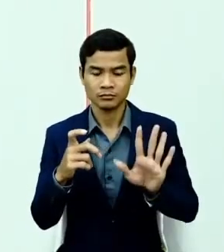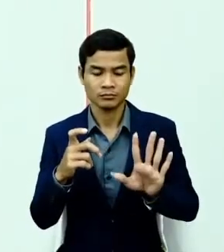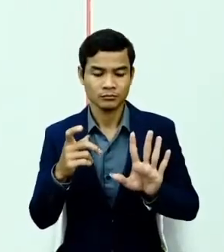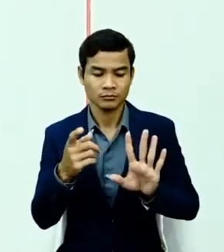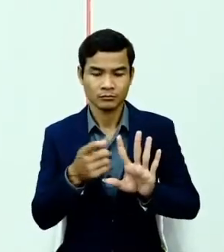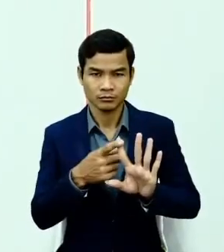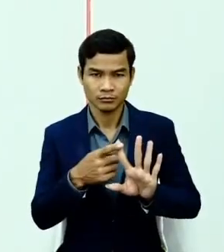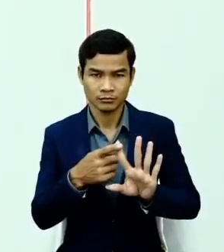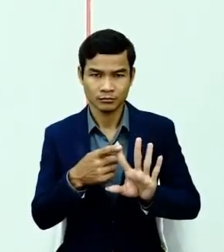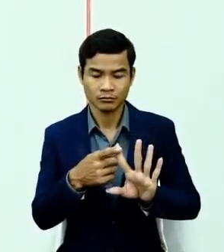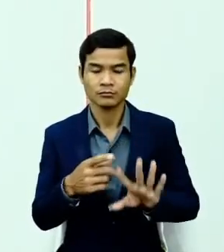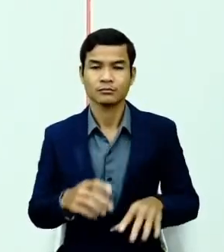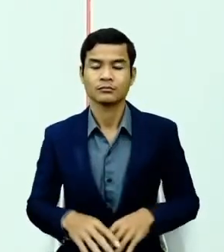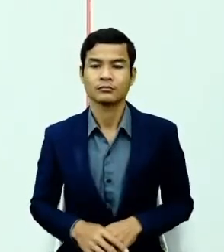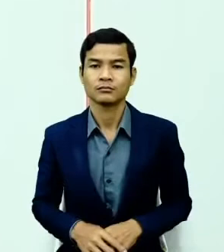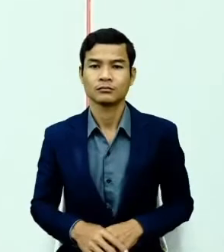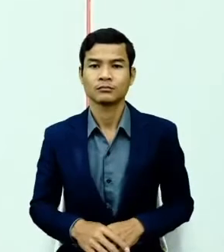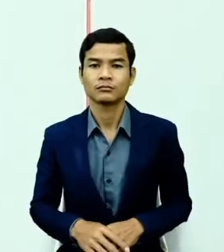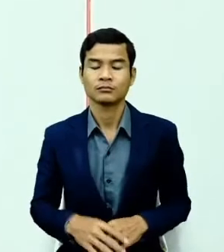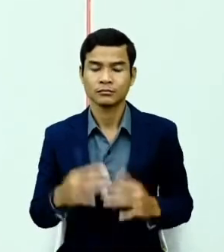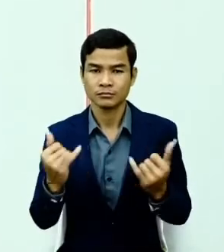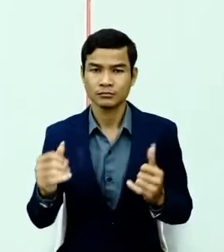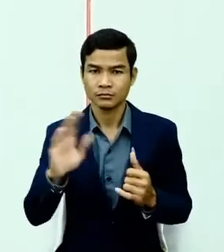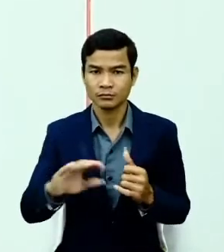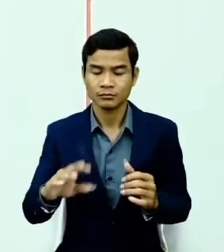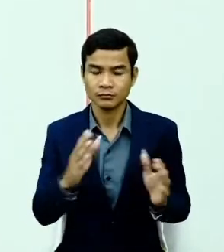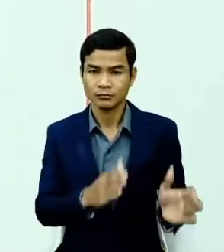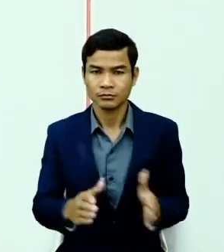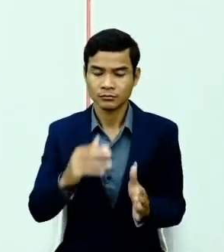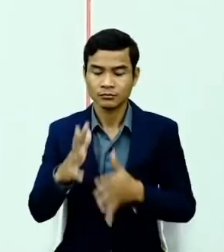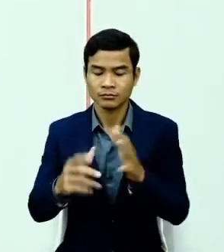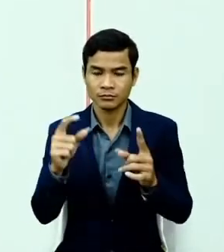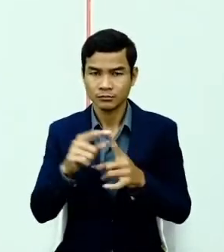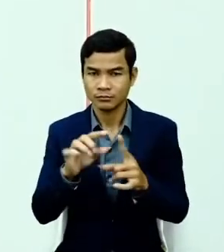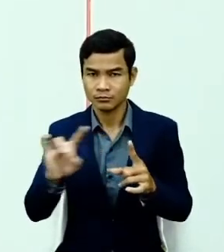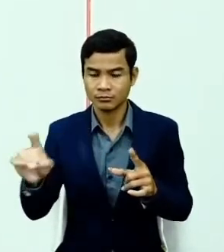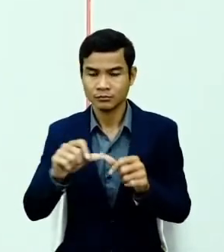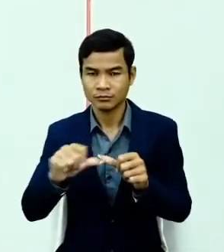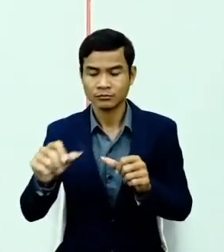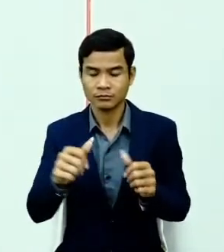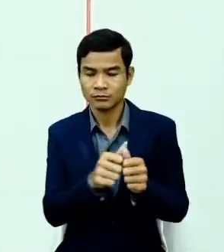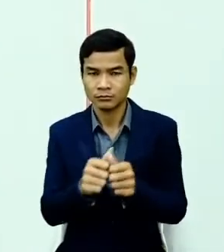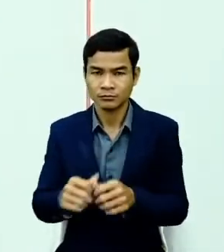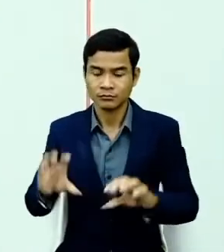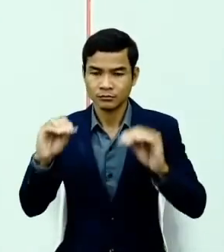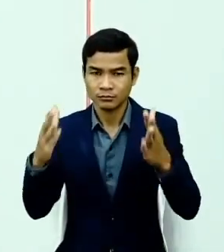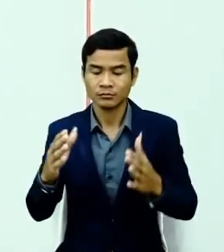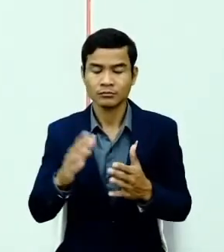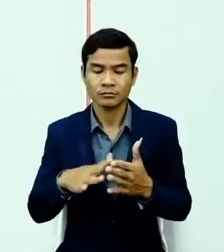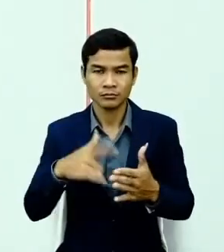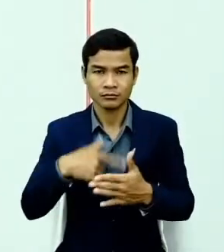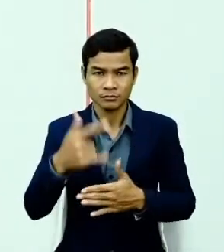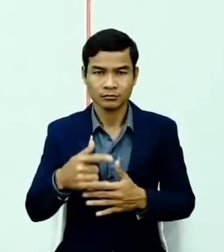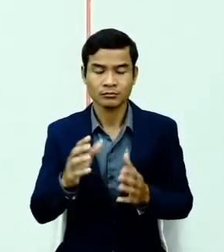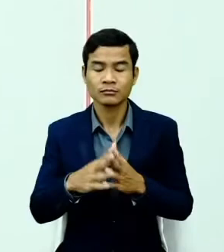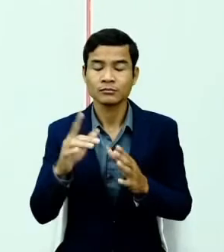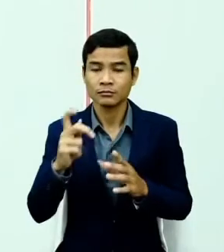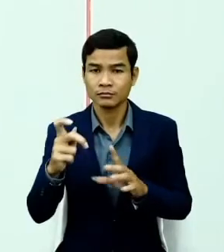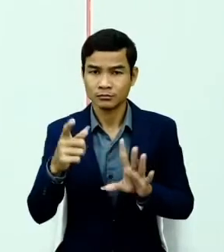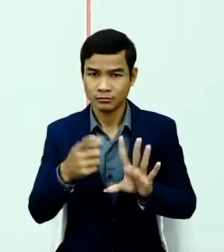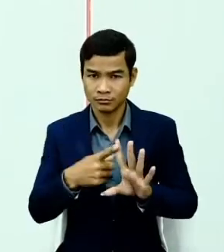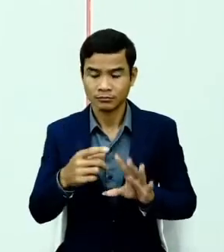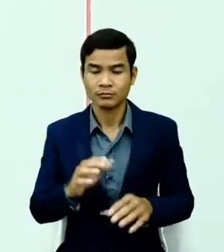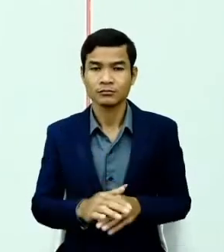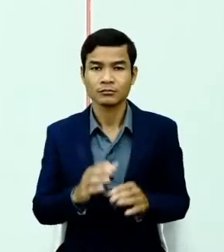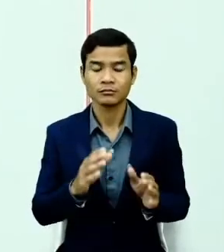អ៊ីគីចាឥឡូវកូនត្រៀមខ្លួនអានព្យាង្គបន្តជាមួយអ្នកគ្រូបន្តពីព្យាង្គគេកូនត្រៀមខ្លួ